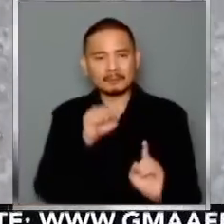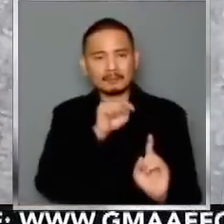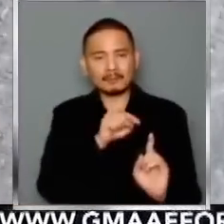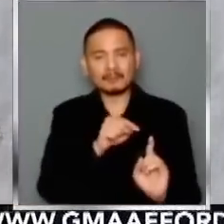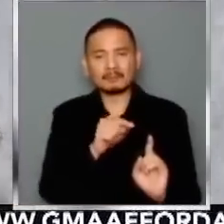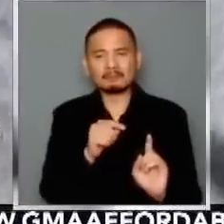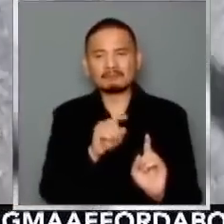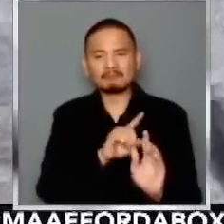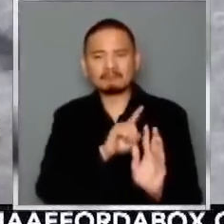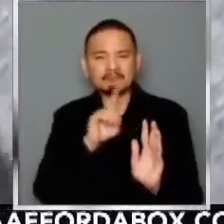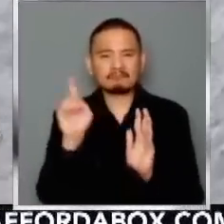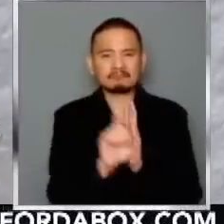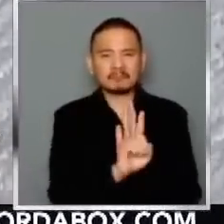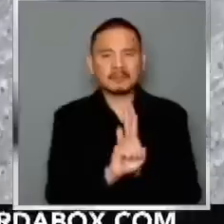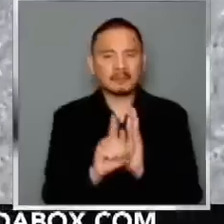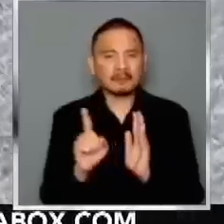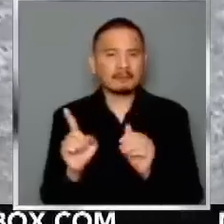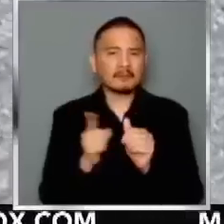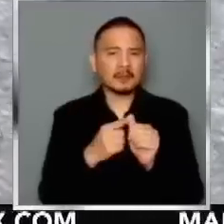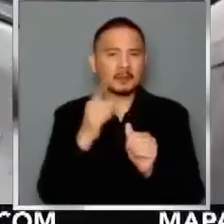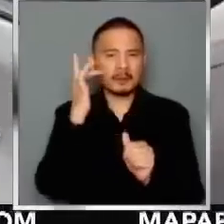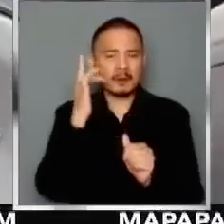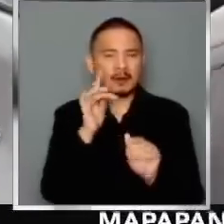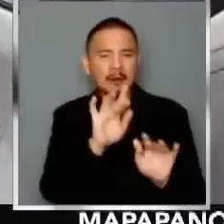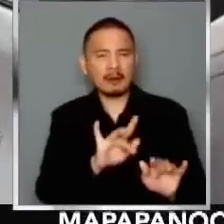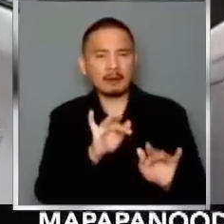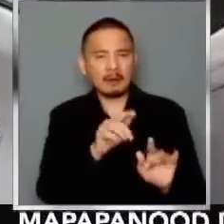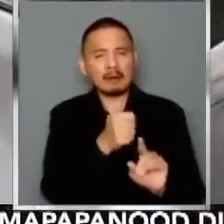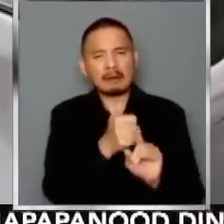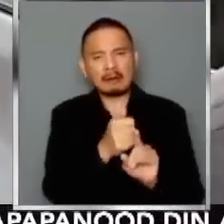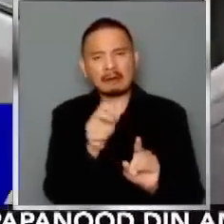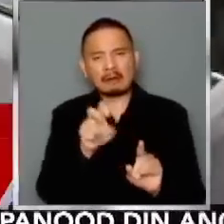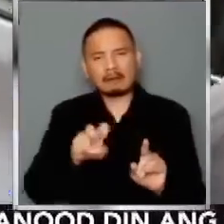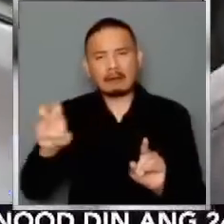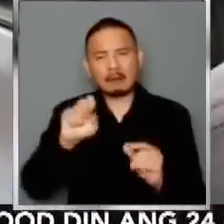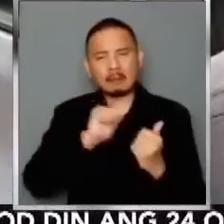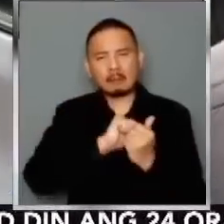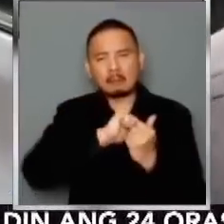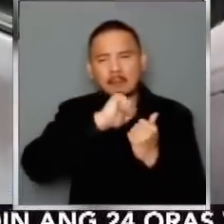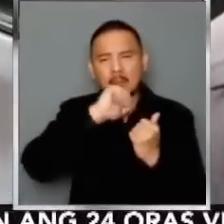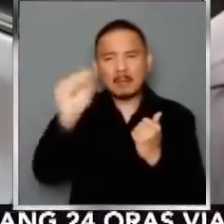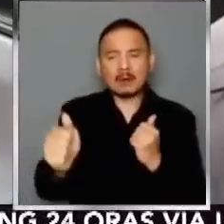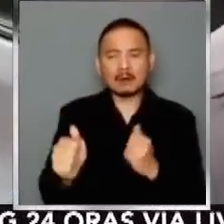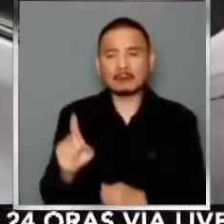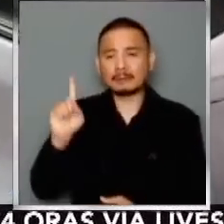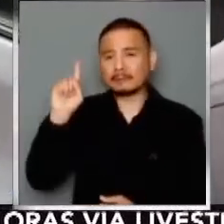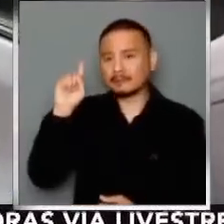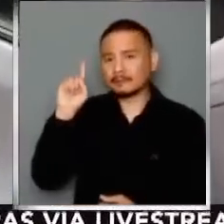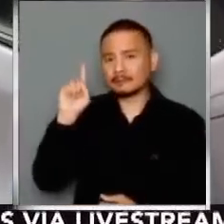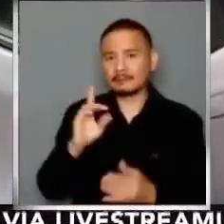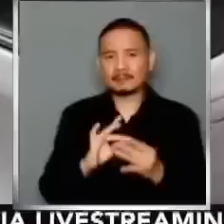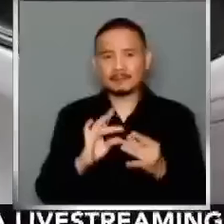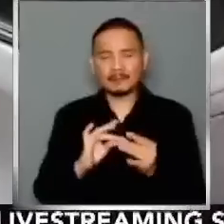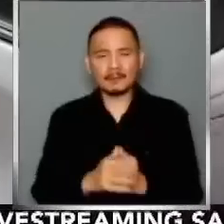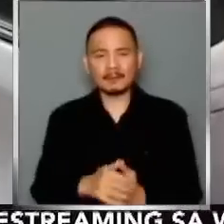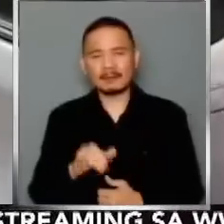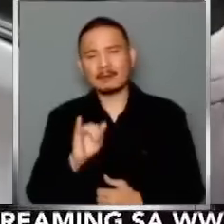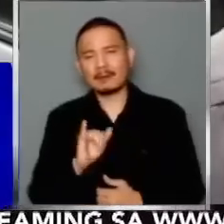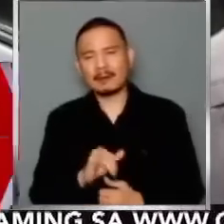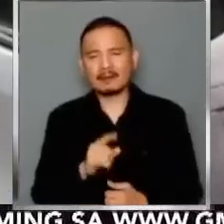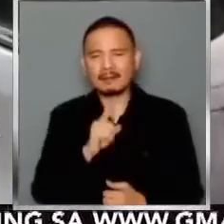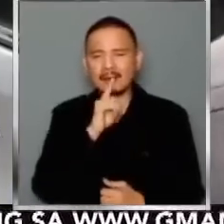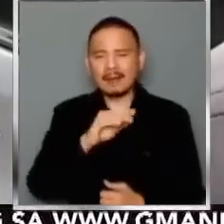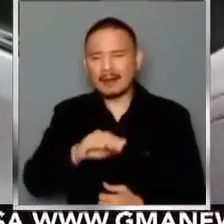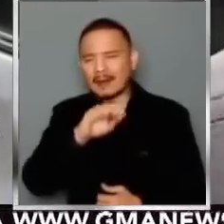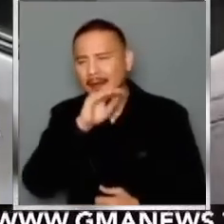sila sa layo ng kanyang biahe ay sobraan sir pati yung pagod sir saka yung h pa ng sasakyan sir para